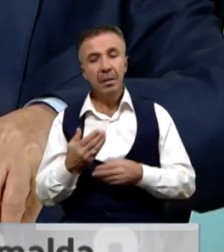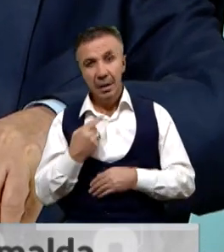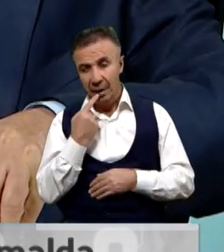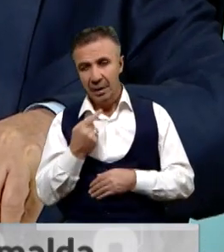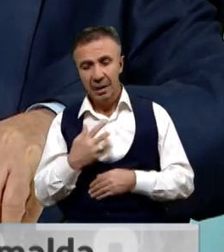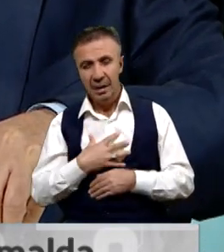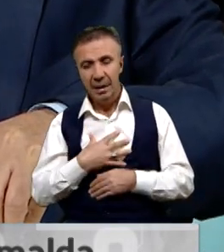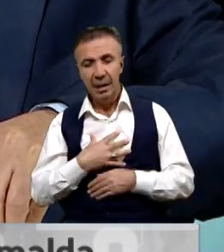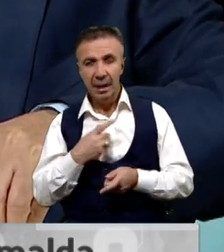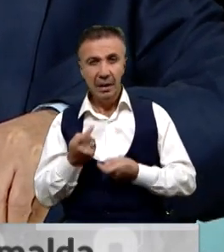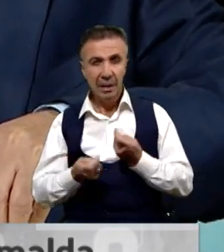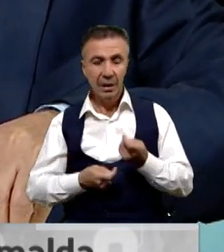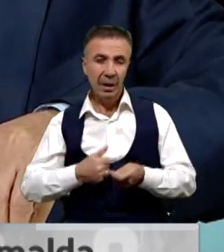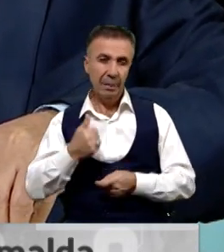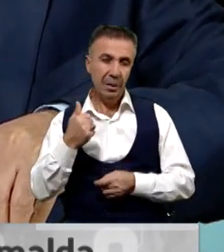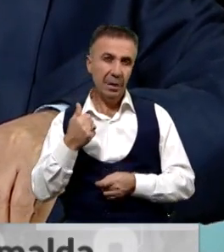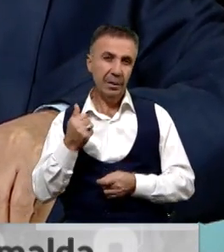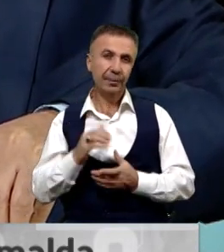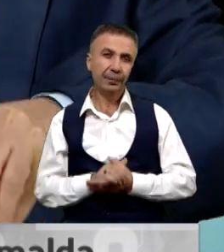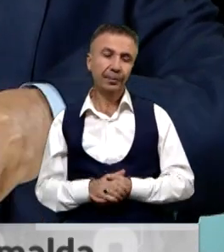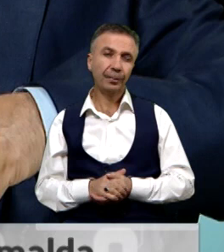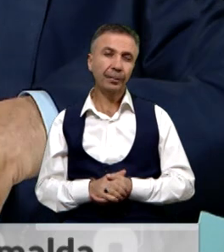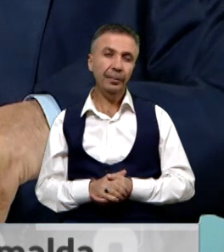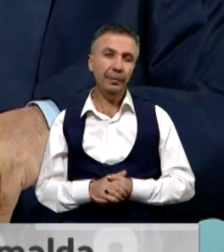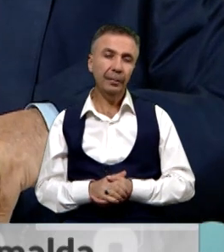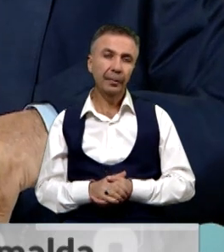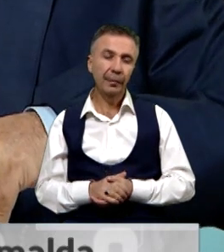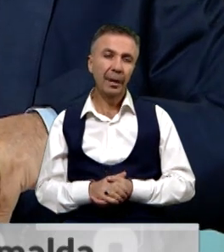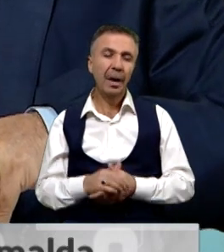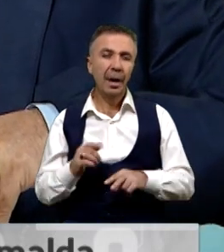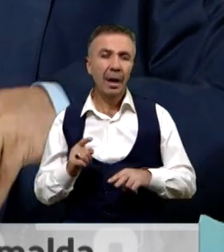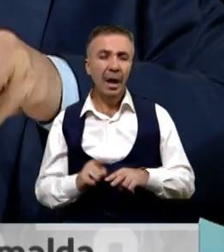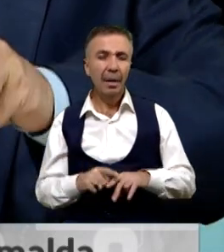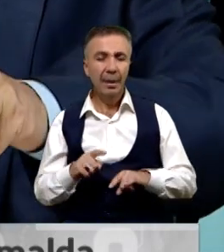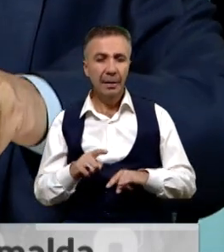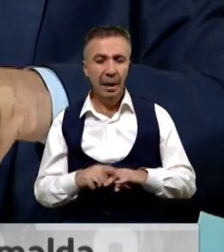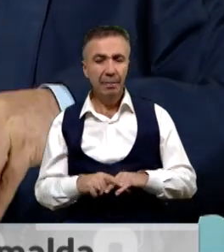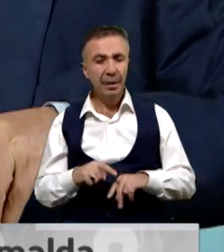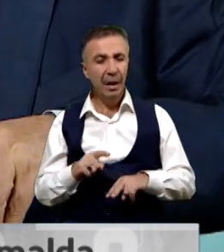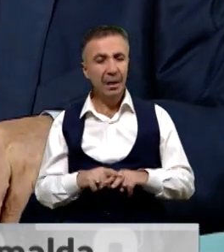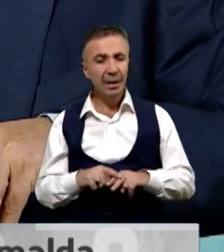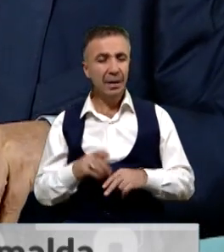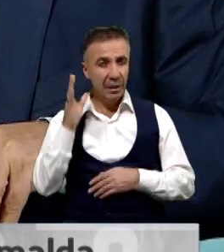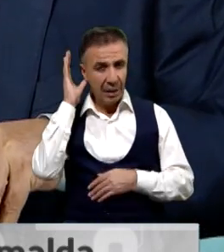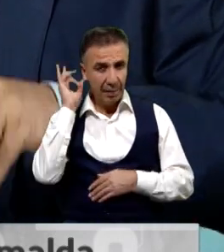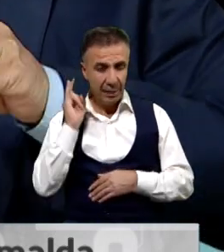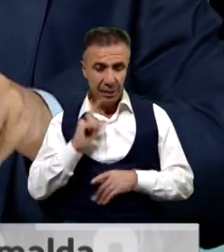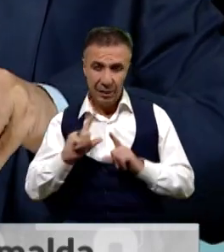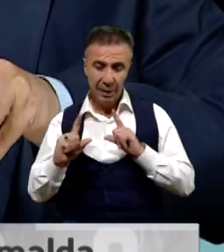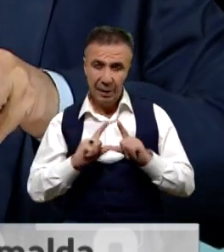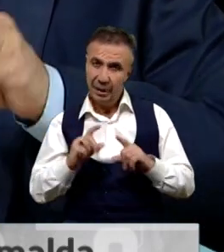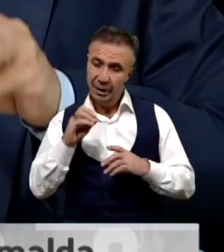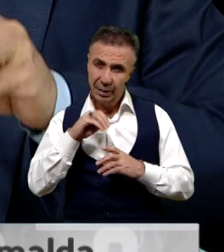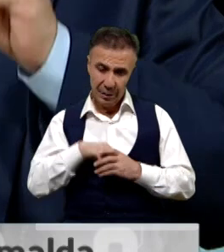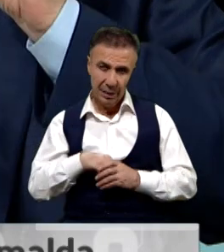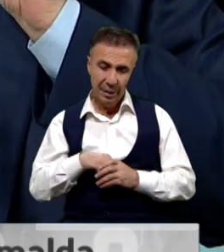İşleri Başkanlığı diyelim ki Ahmet Hamdi Akseki Camii'nin falan ihtiyacı için bunu ben Böyle vasiyet